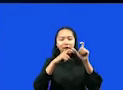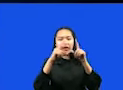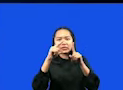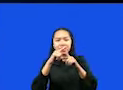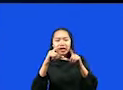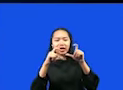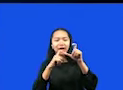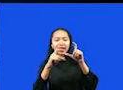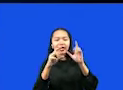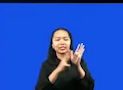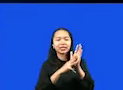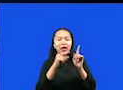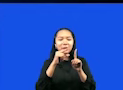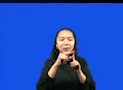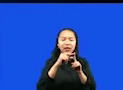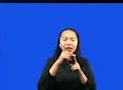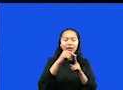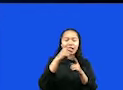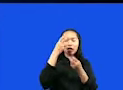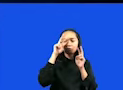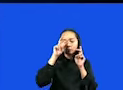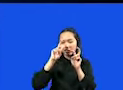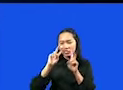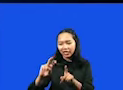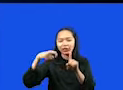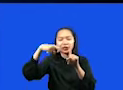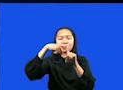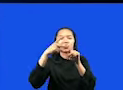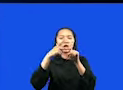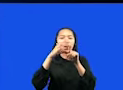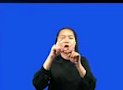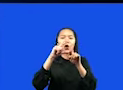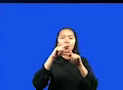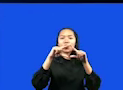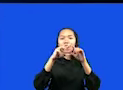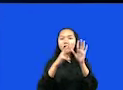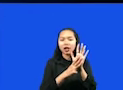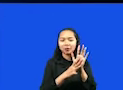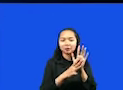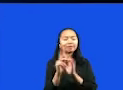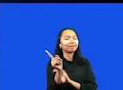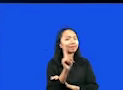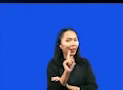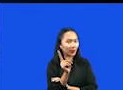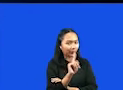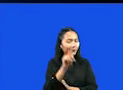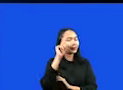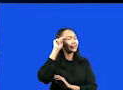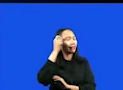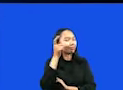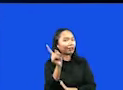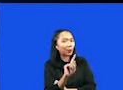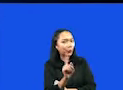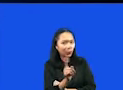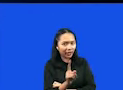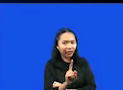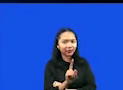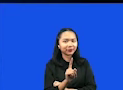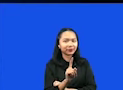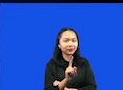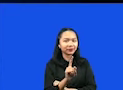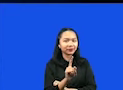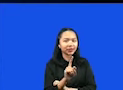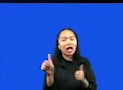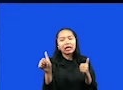malam-malam gak bisa tidur Kodam saya Pak kayak gitu kayak gitu itu jangan sampai teman-teman termakan oleh